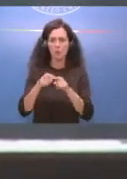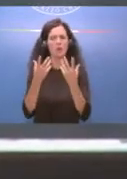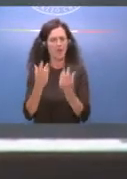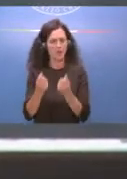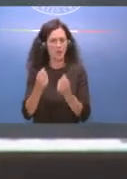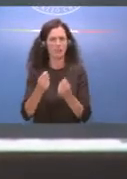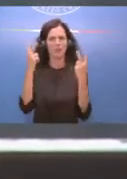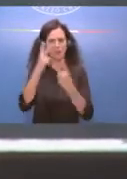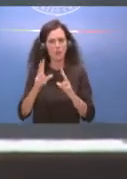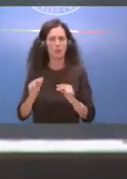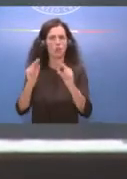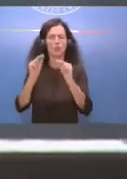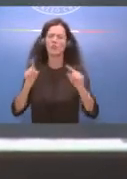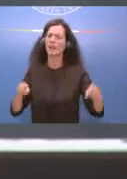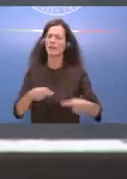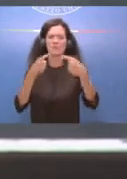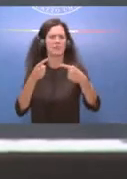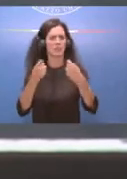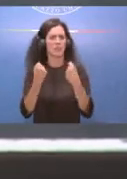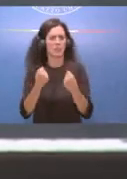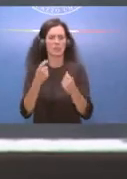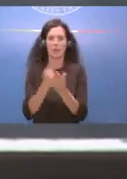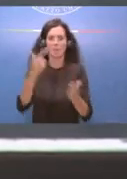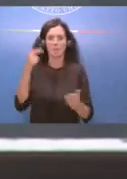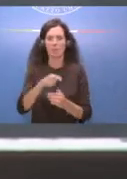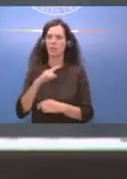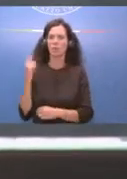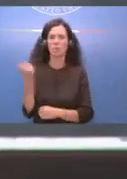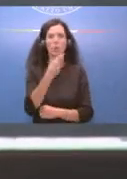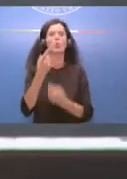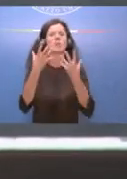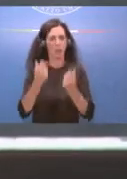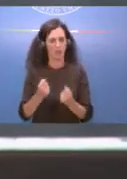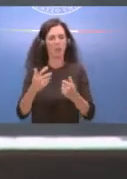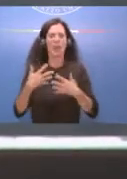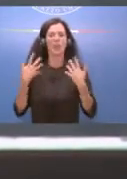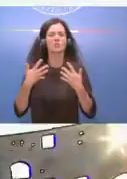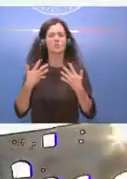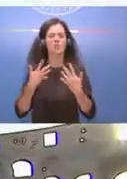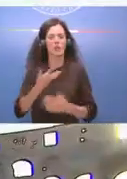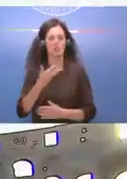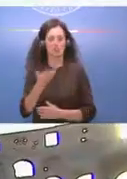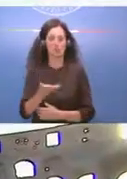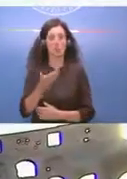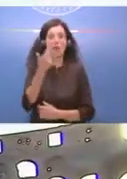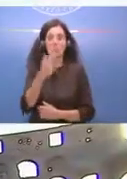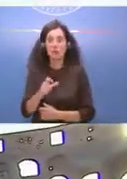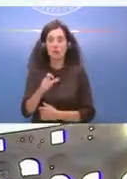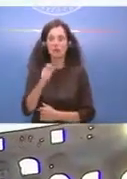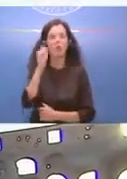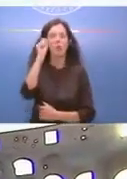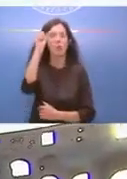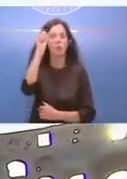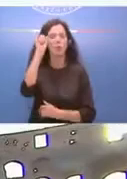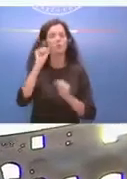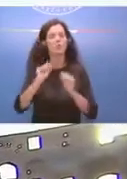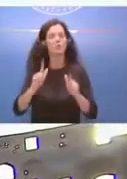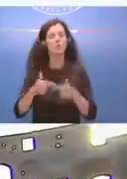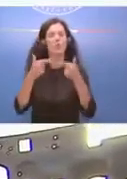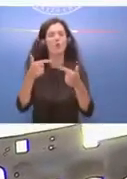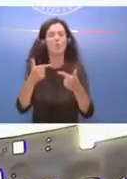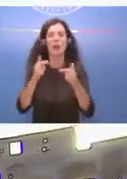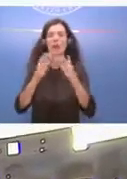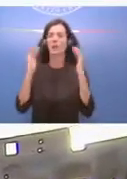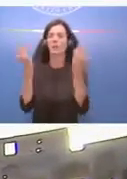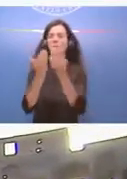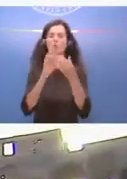ancora più grande e tutti noi l'abbiamo raccolta tutti noi l'abbiamo raccolta con entusiasmo perché sappiamo che la cultura ha il potere di unire il